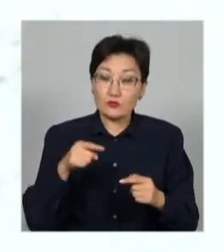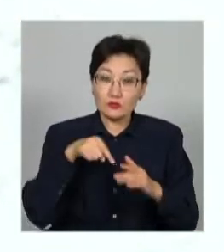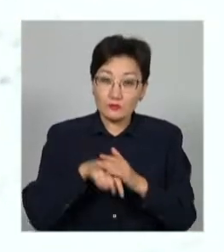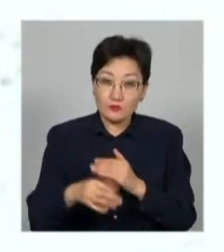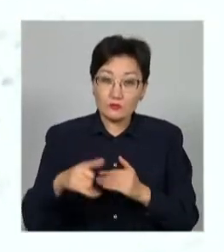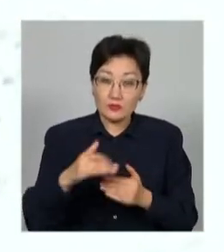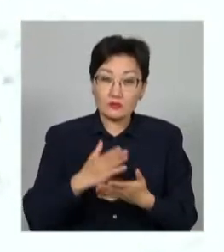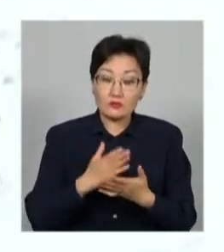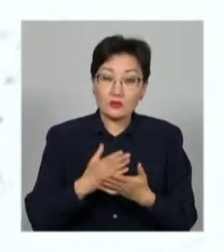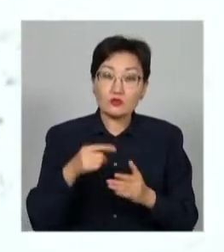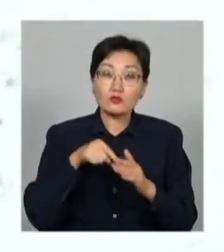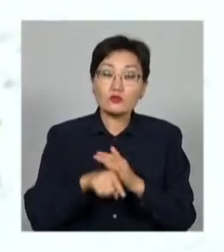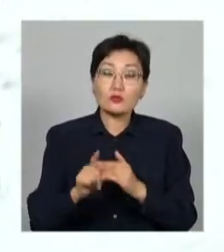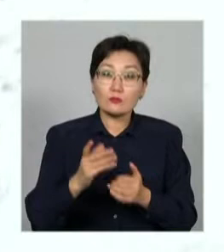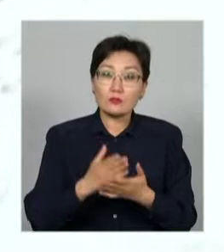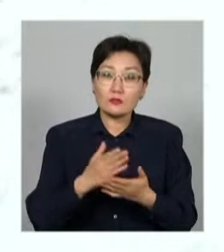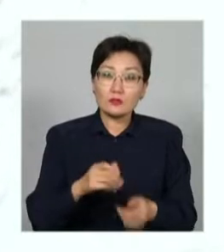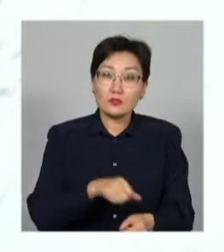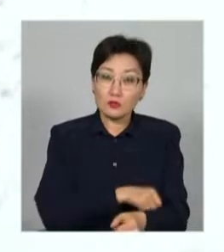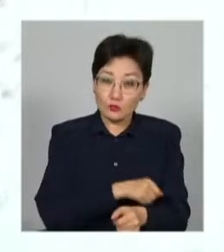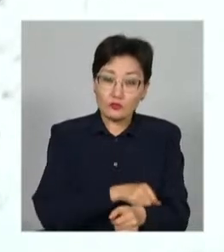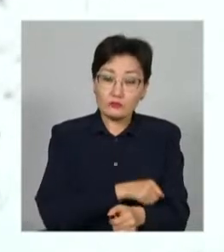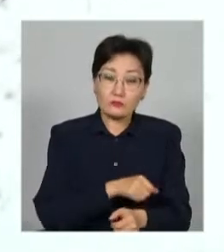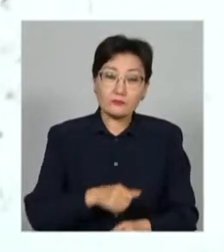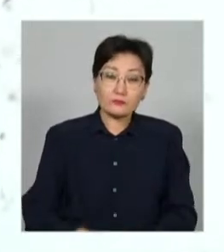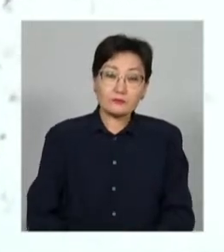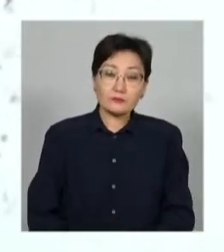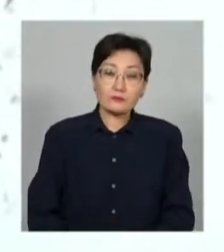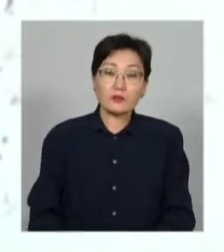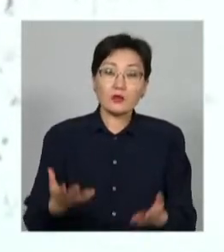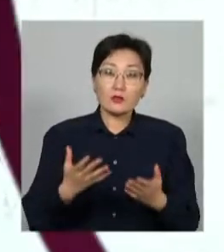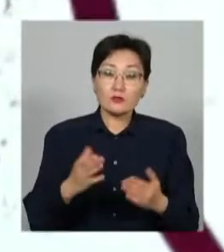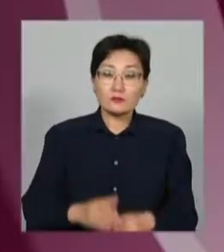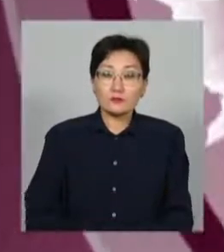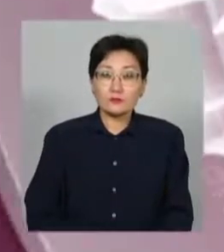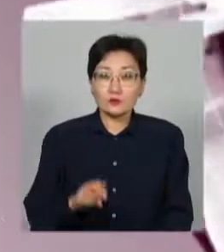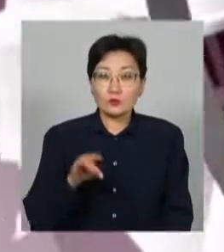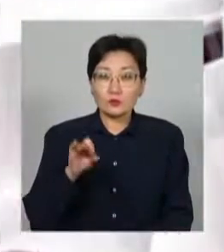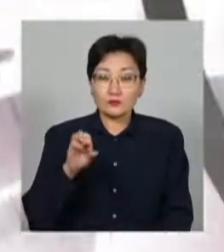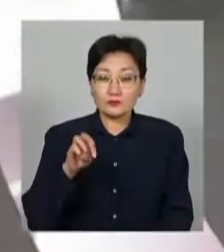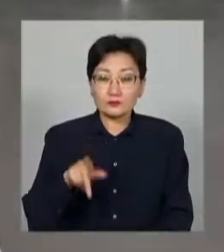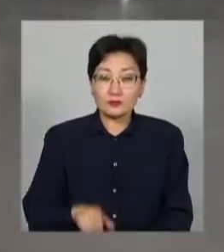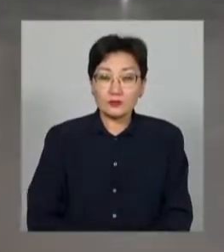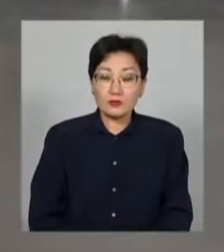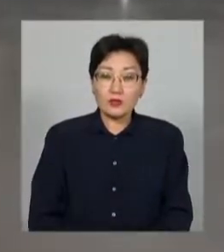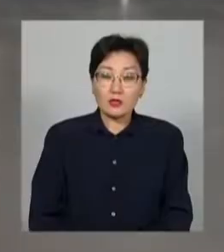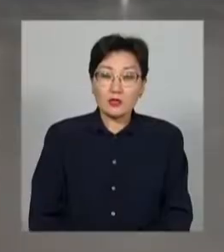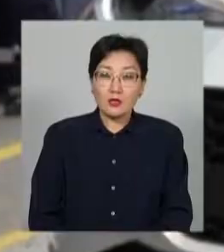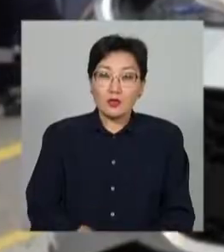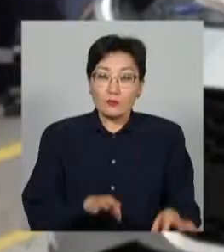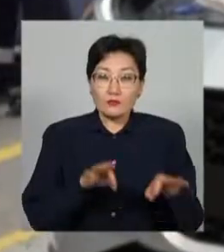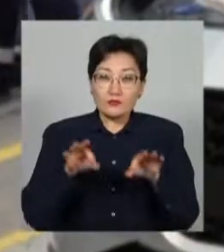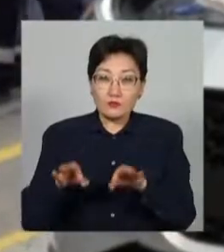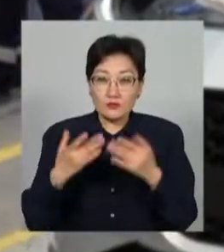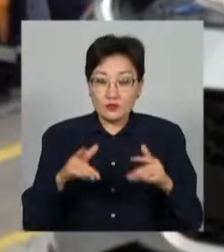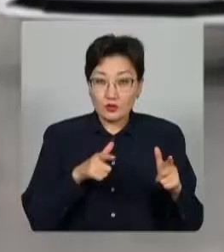лежит. Что у вас там лежит? Наркотик. Какой? Скорость. Ставят ли колеса на